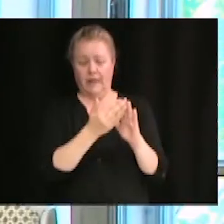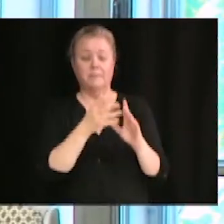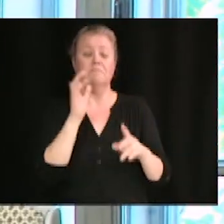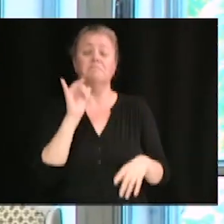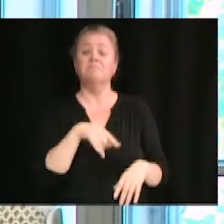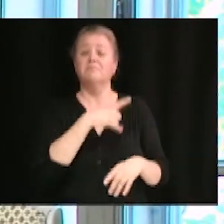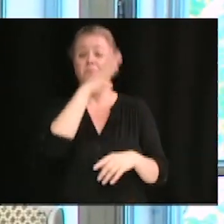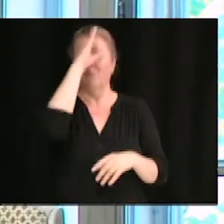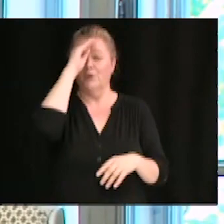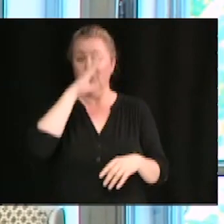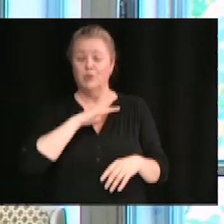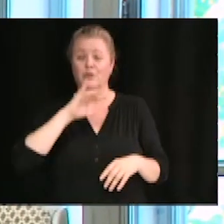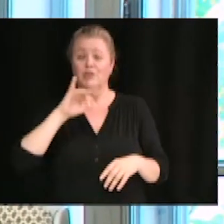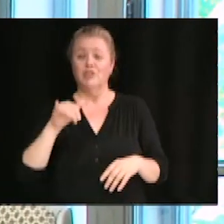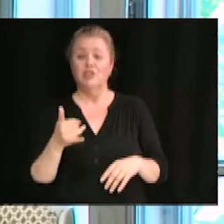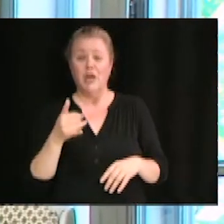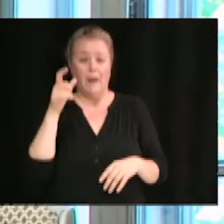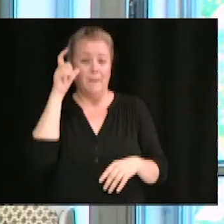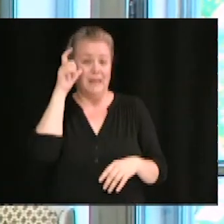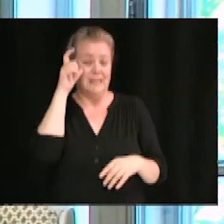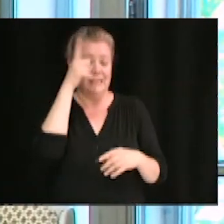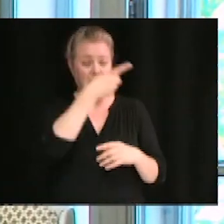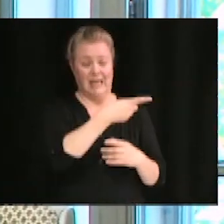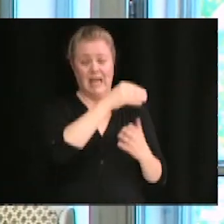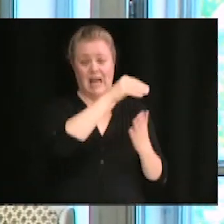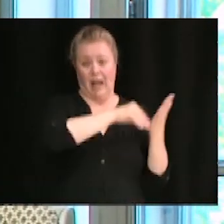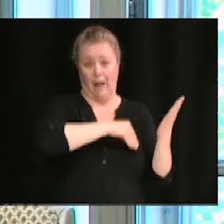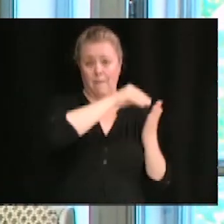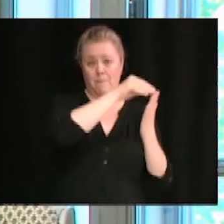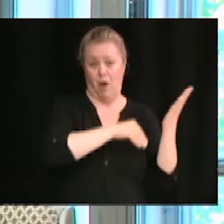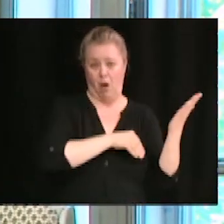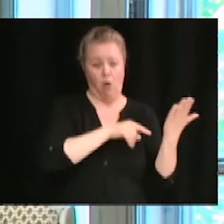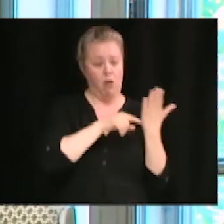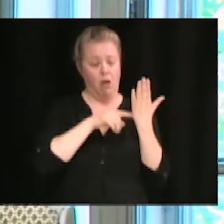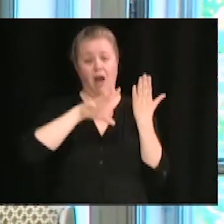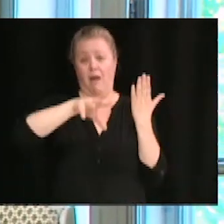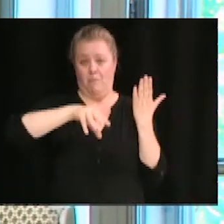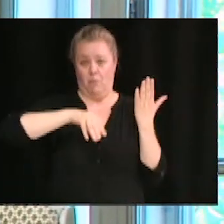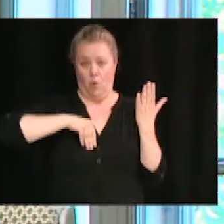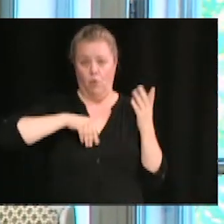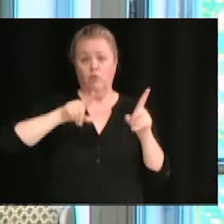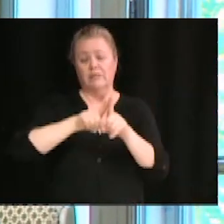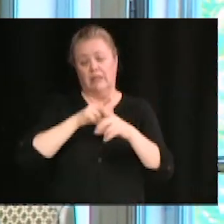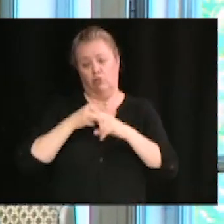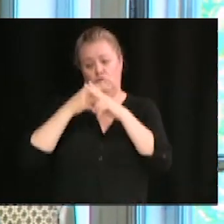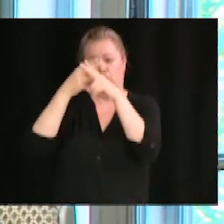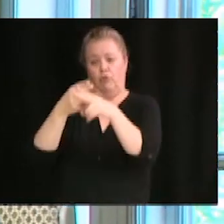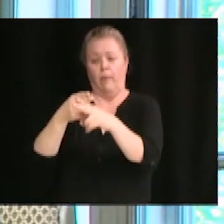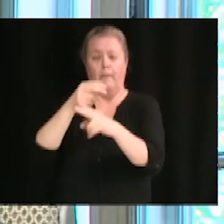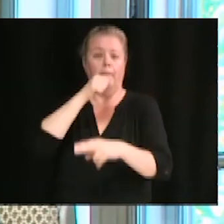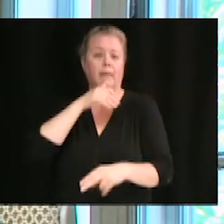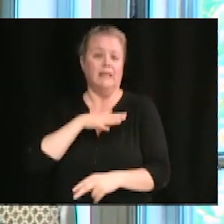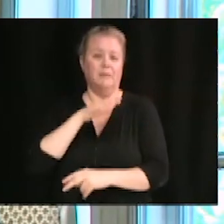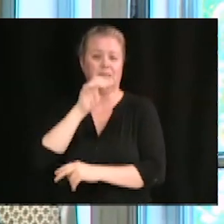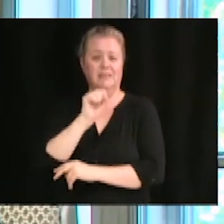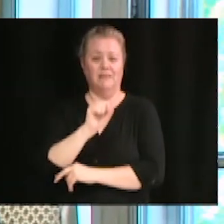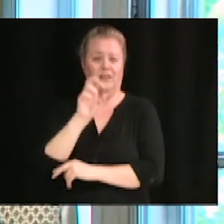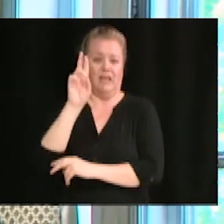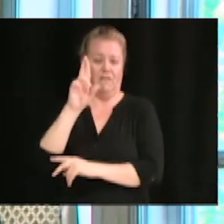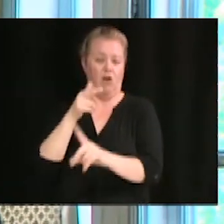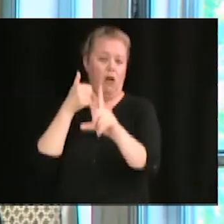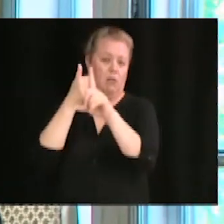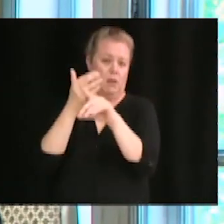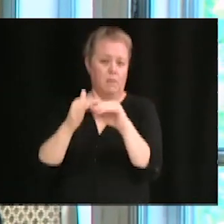M. Jean-Mercy et de procéder à la nomination sur une base permanente de Mme Stéphanie Rivard au poste cadre de